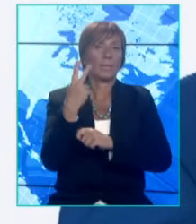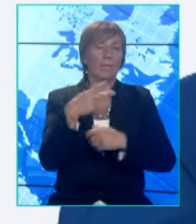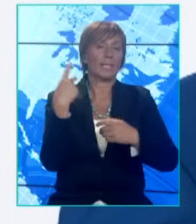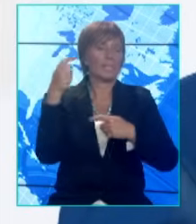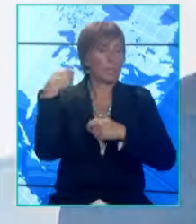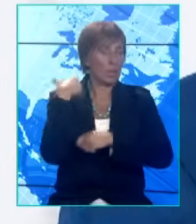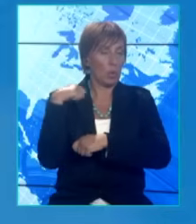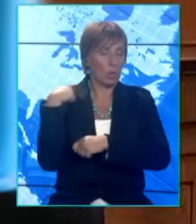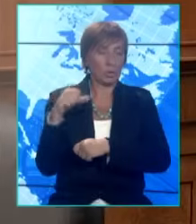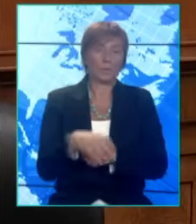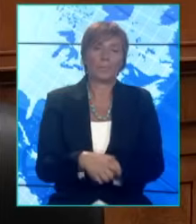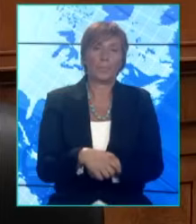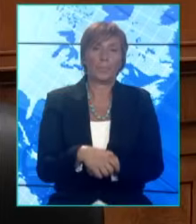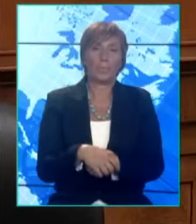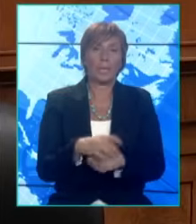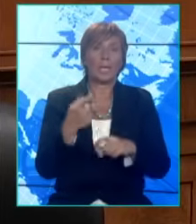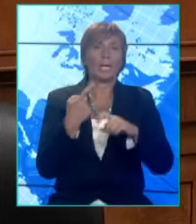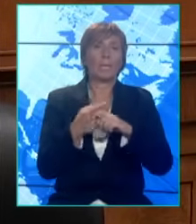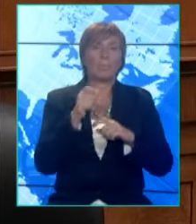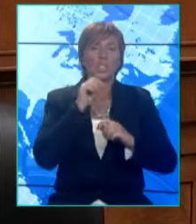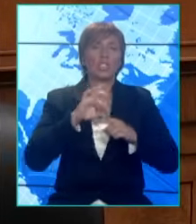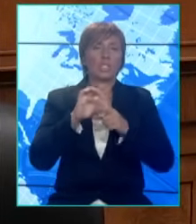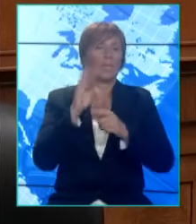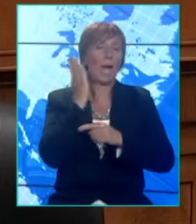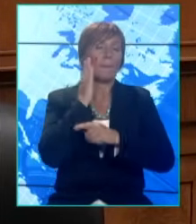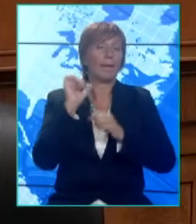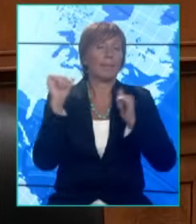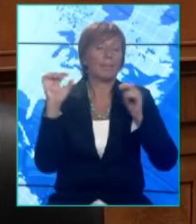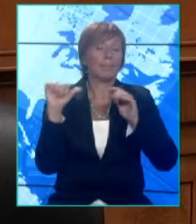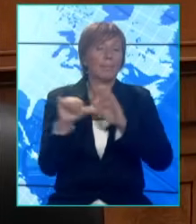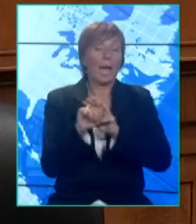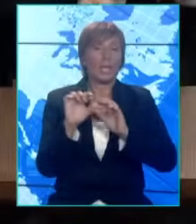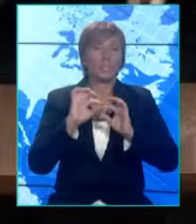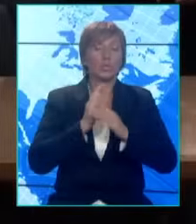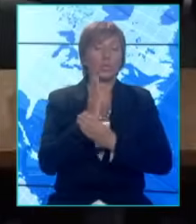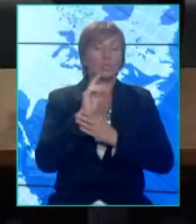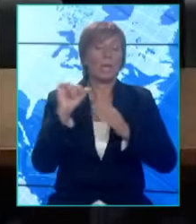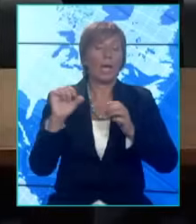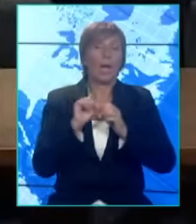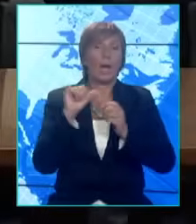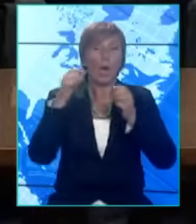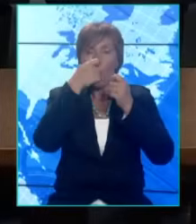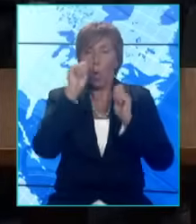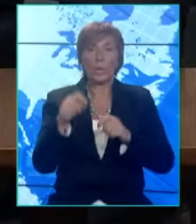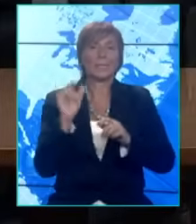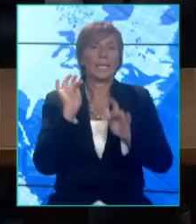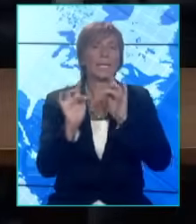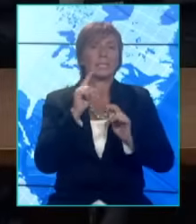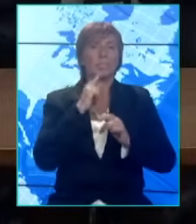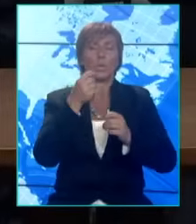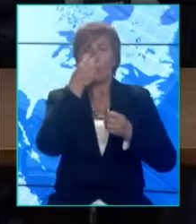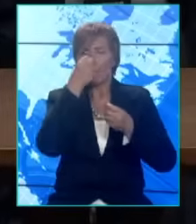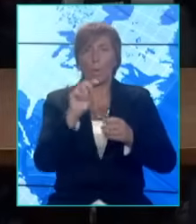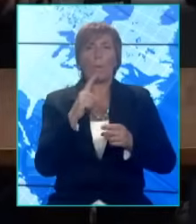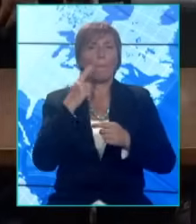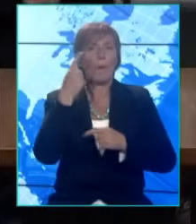20. obljetnice. Kimberly Chittle, šefica američke tajne službe, podnijela ostavku. Razlog kritike zbog sigurnosnih propusta